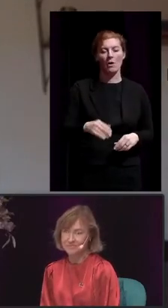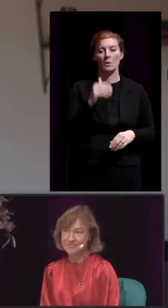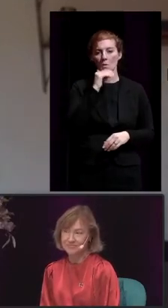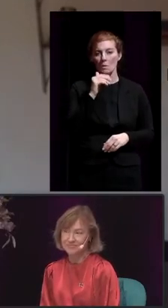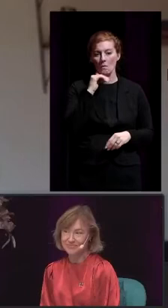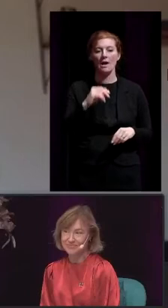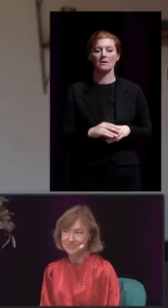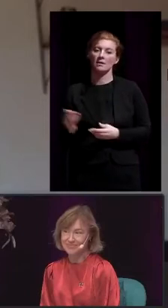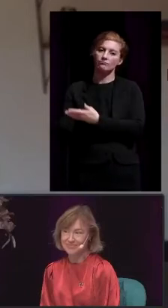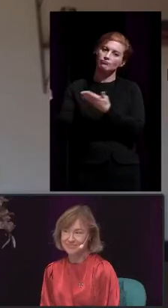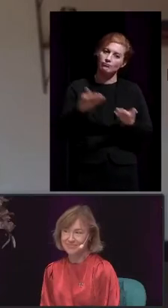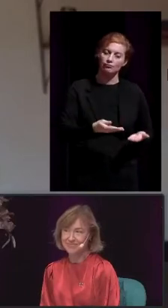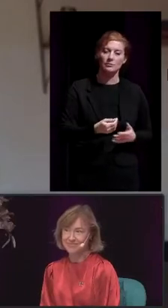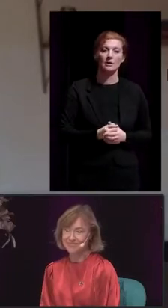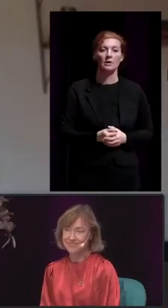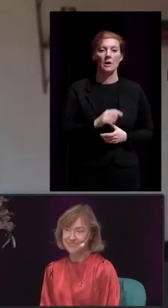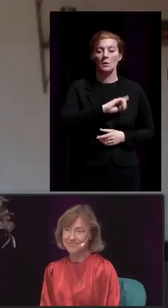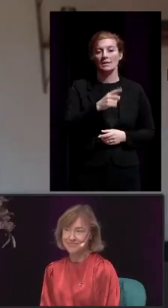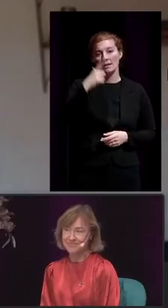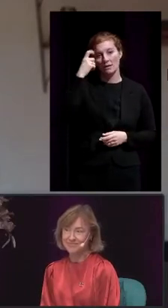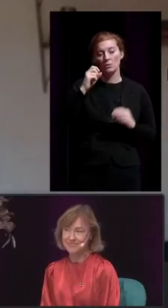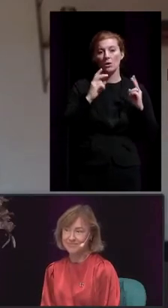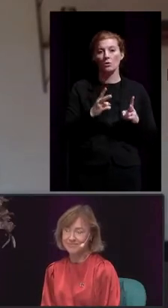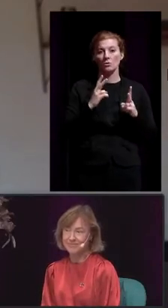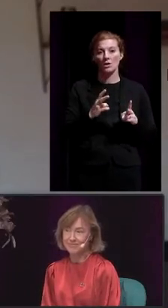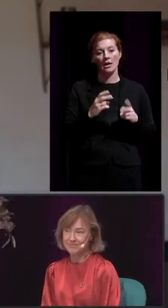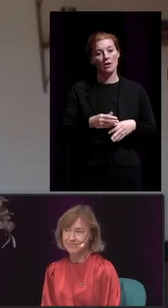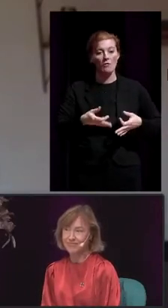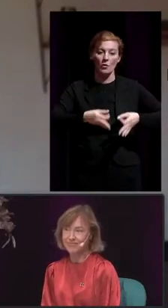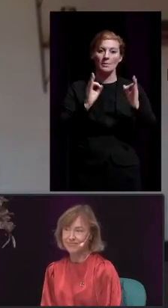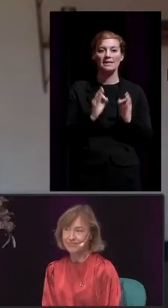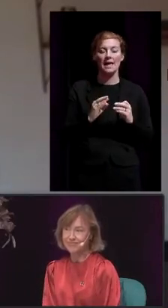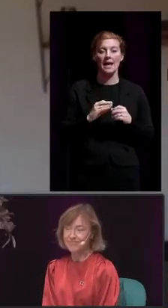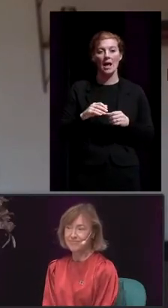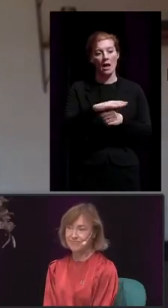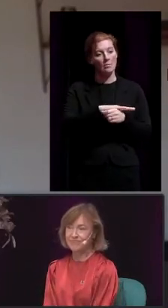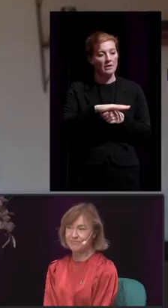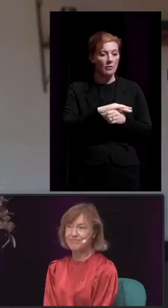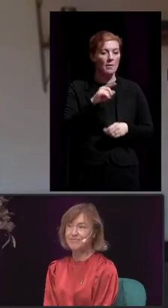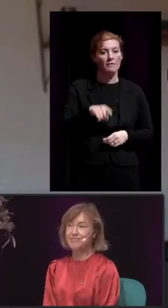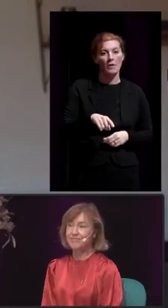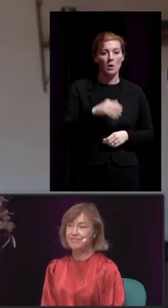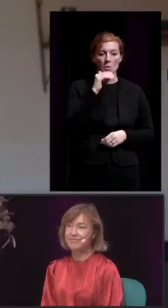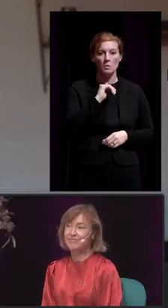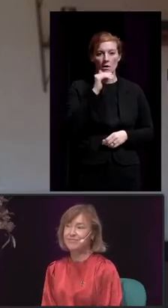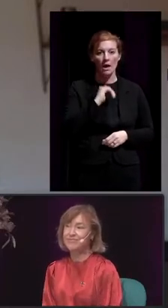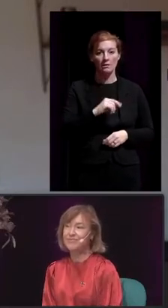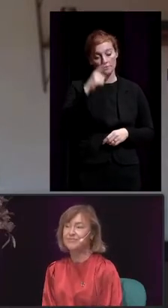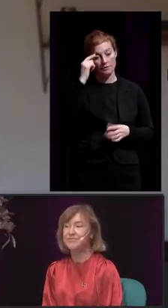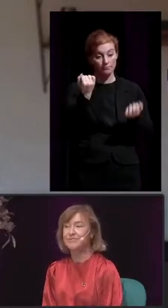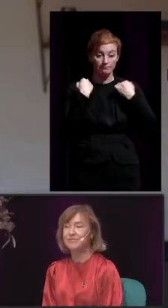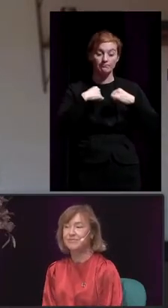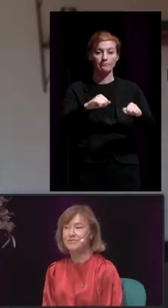Och sen, sist men inte minst, så tror jag på att formalisera plattformar för barn och unga att utöva makt. Exempelvis har i